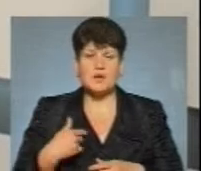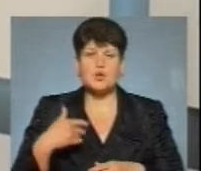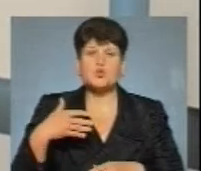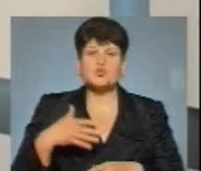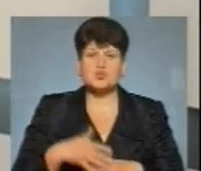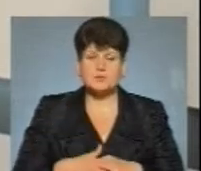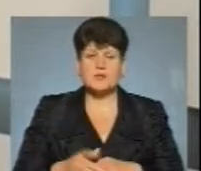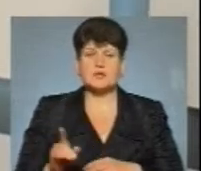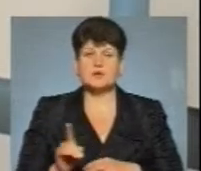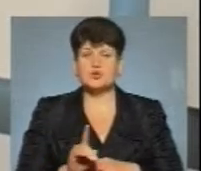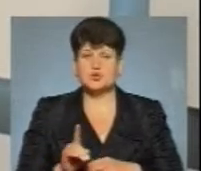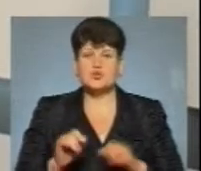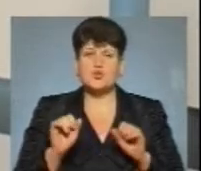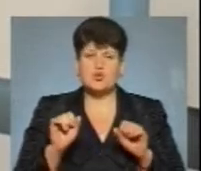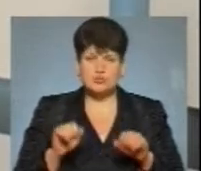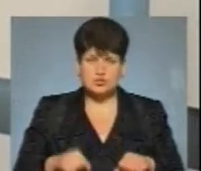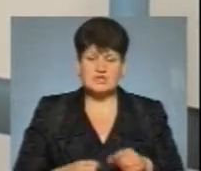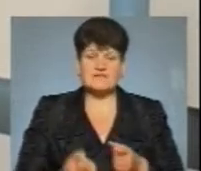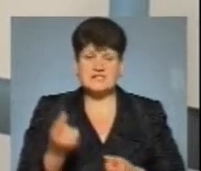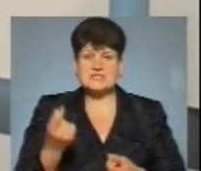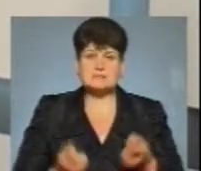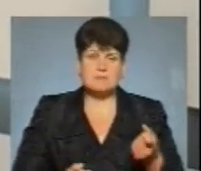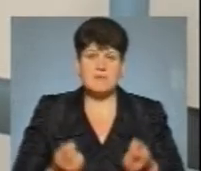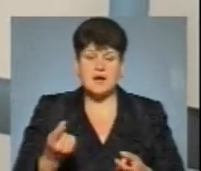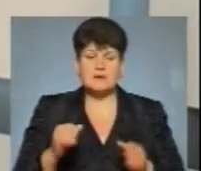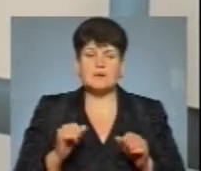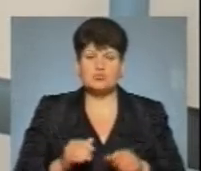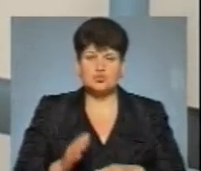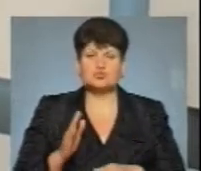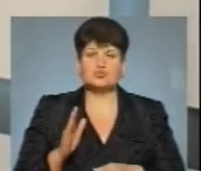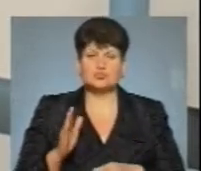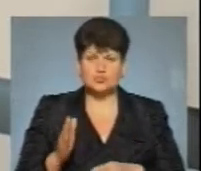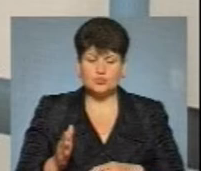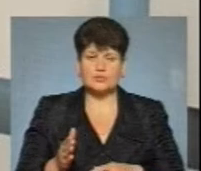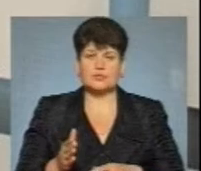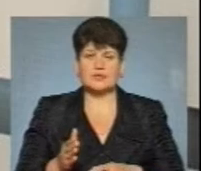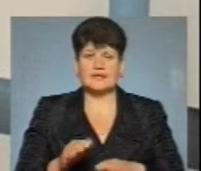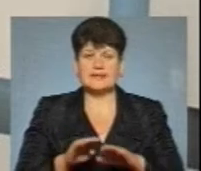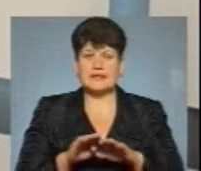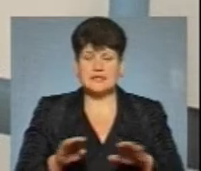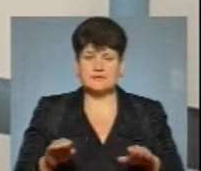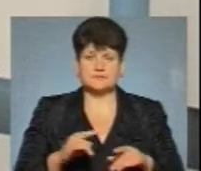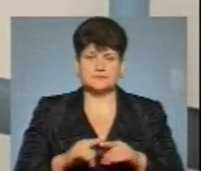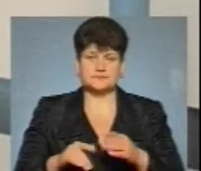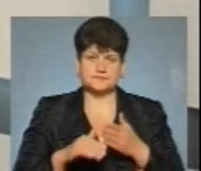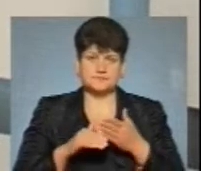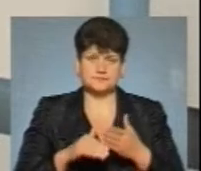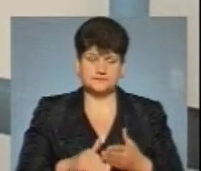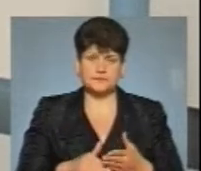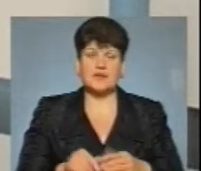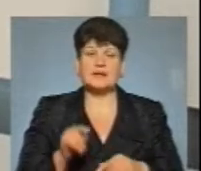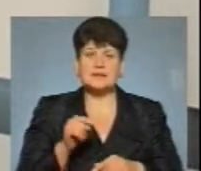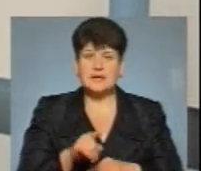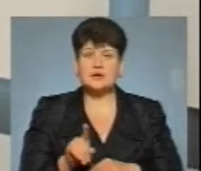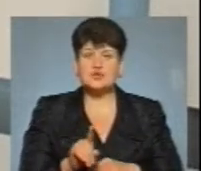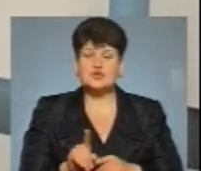що можливий такий спалах, який може бути безпосередньо якраз і на рівні екстреної медичної допомоги. І то, що